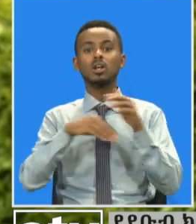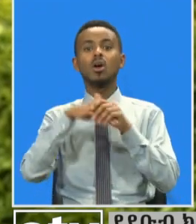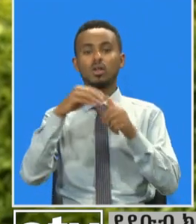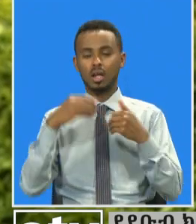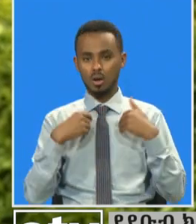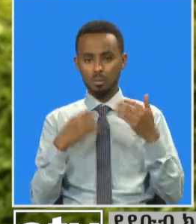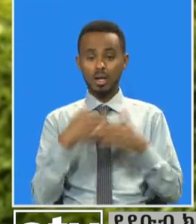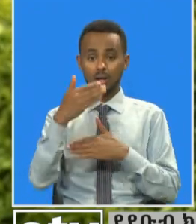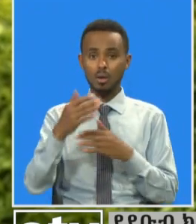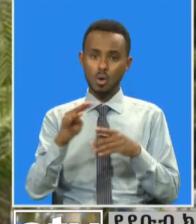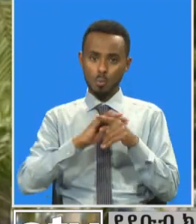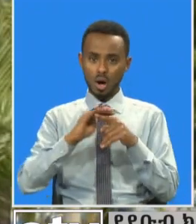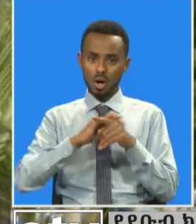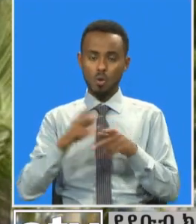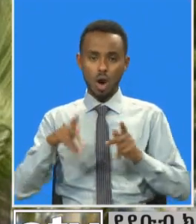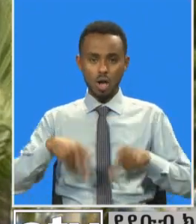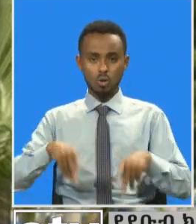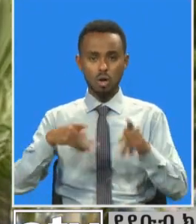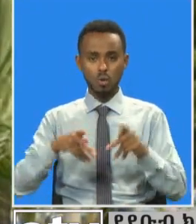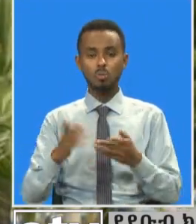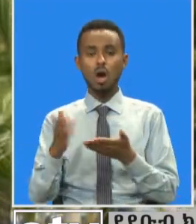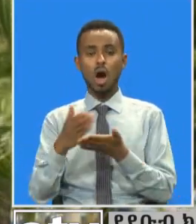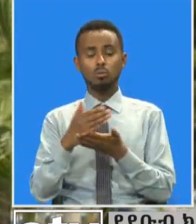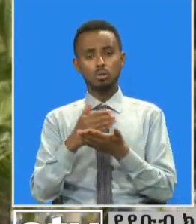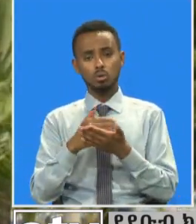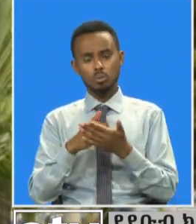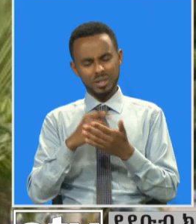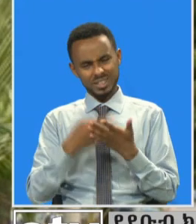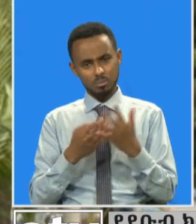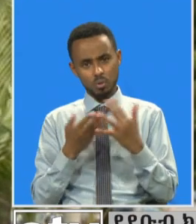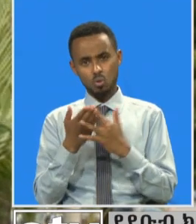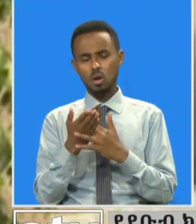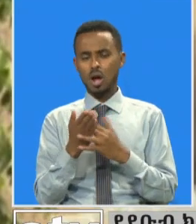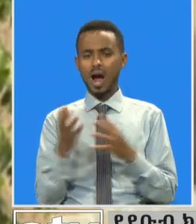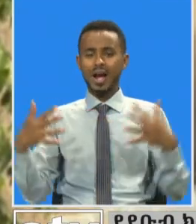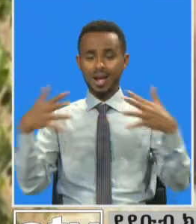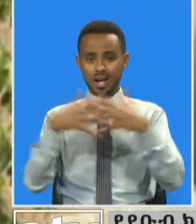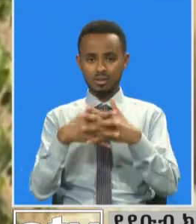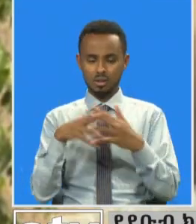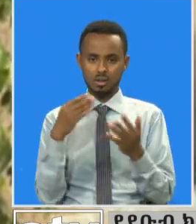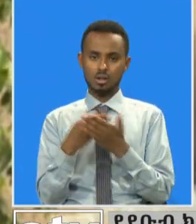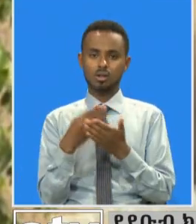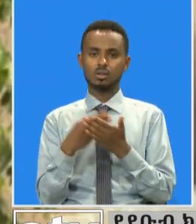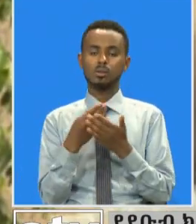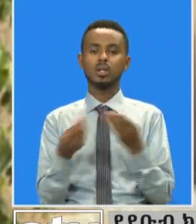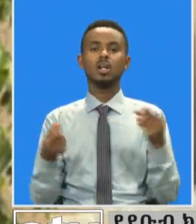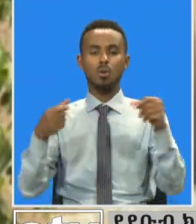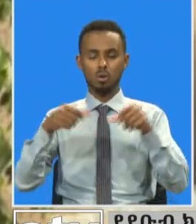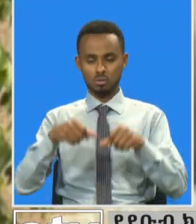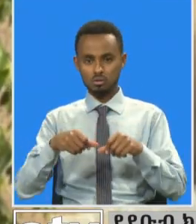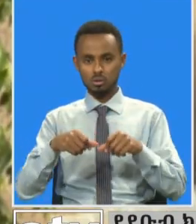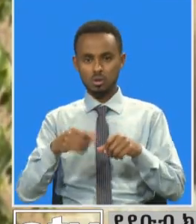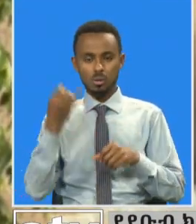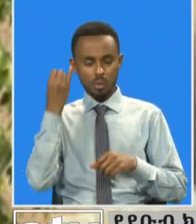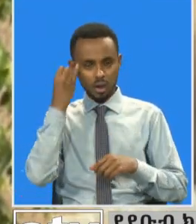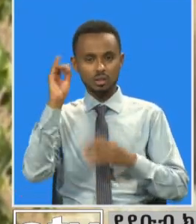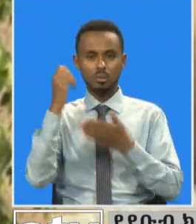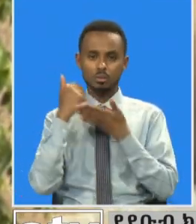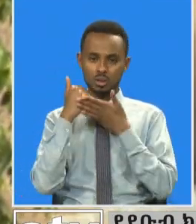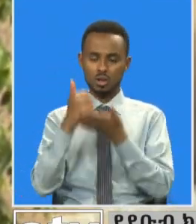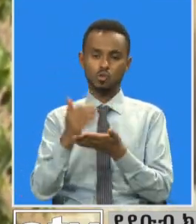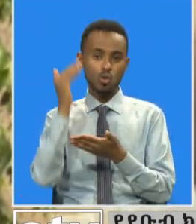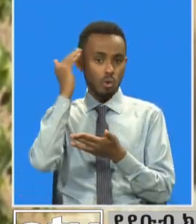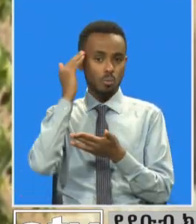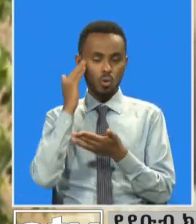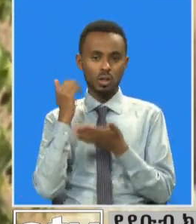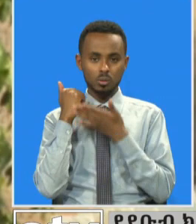በቀጣይም ባለሙያውንም አርሶ አደሩንም በዚህ ዘንድ አቀናጅተን ገንዘብ እንዲያዋጡ በሀሳብም እንዲደግፉ